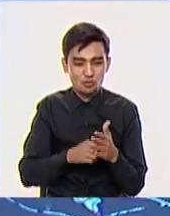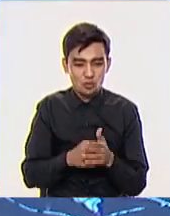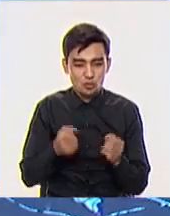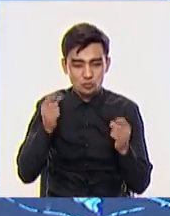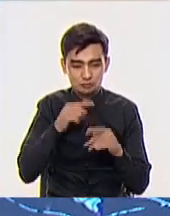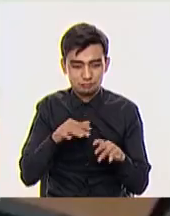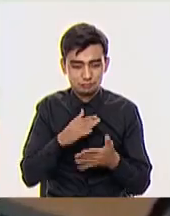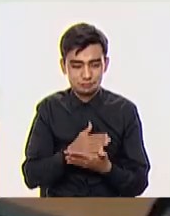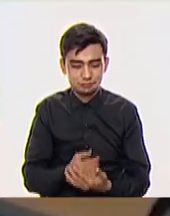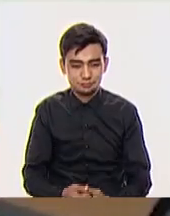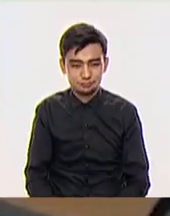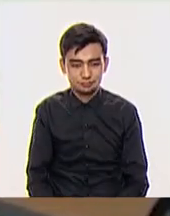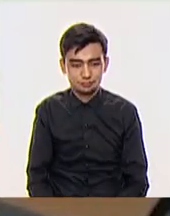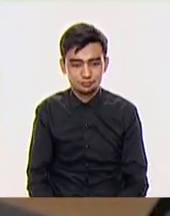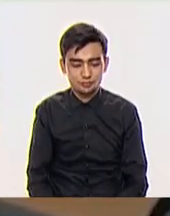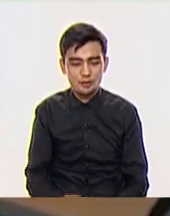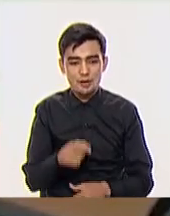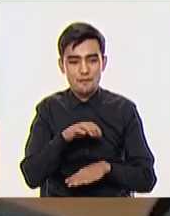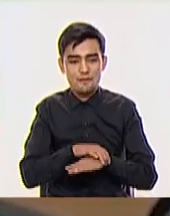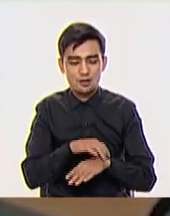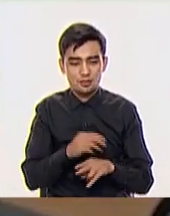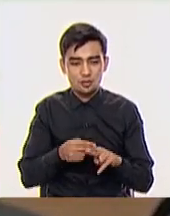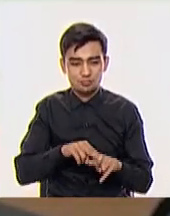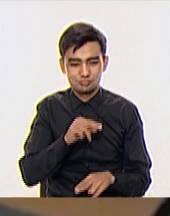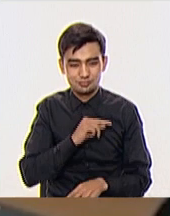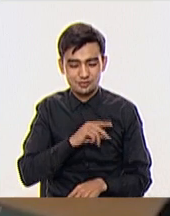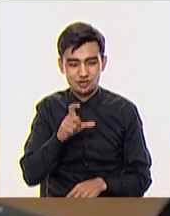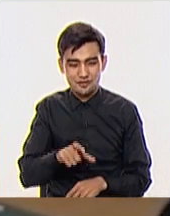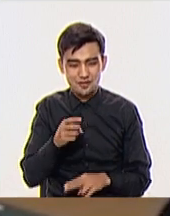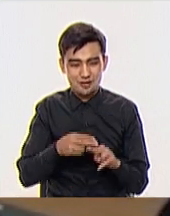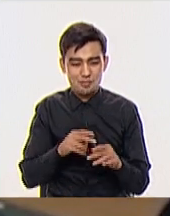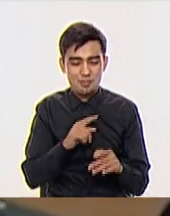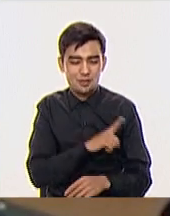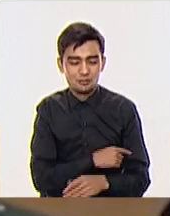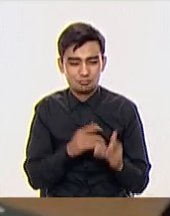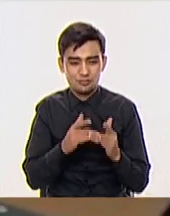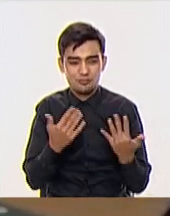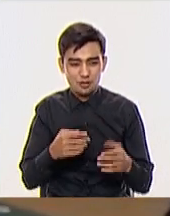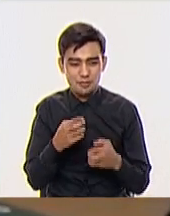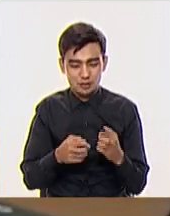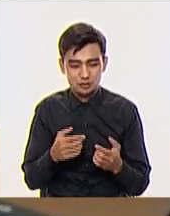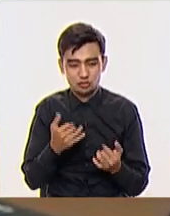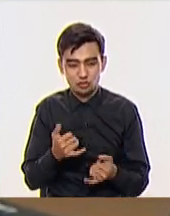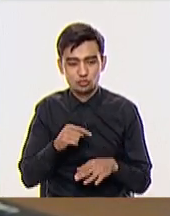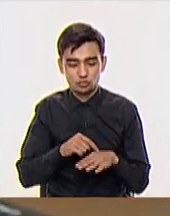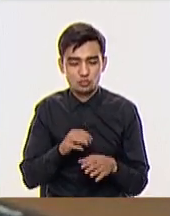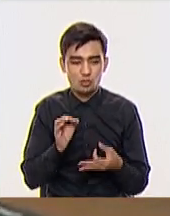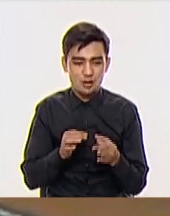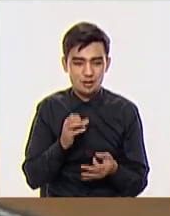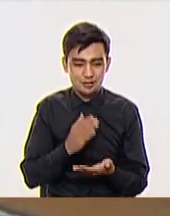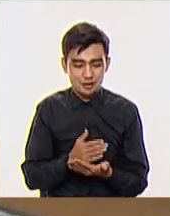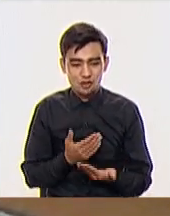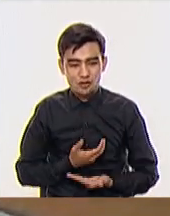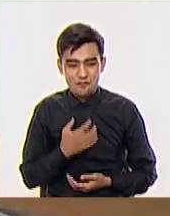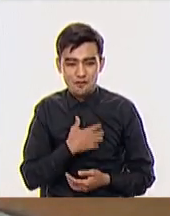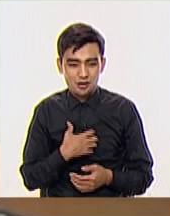жатыр. По данному факту қызметкер ауруханаға жатқызылып операция жасалды. Бүгінгі күні жағдайы тұрақты. Өмірлік